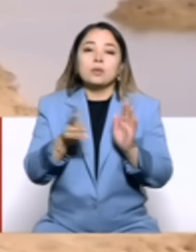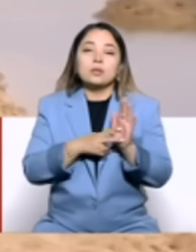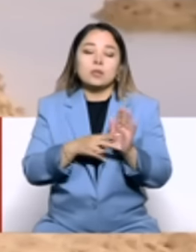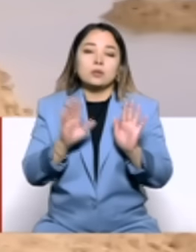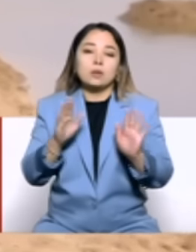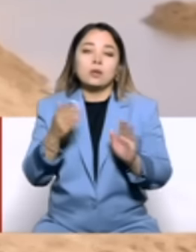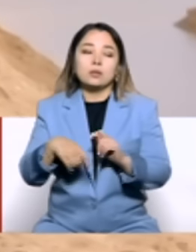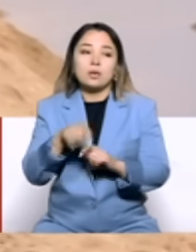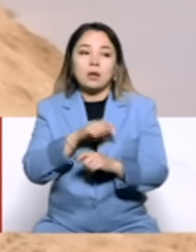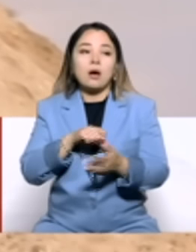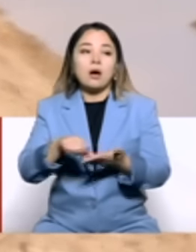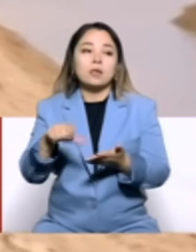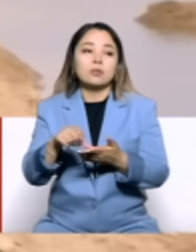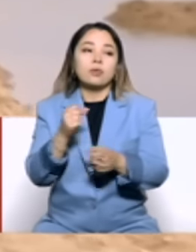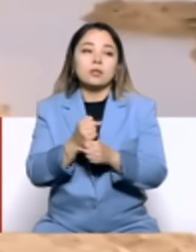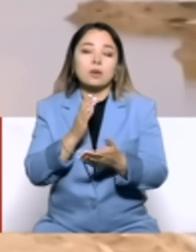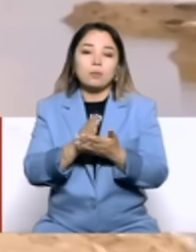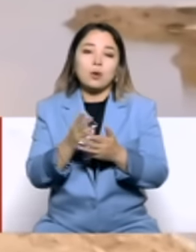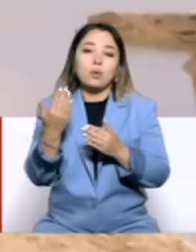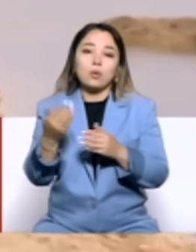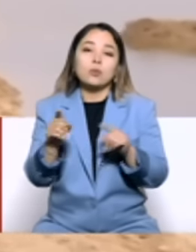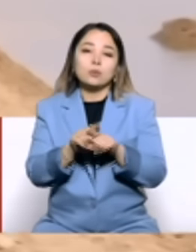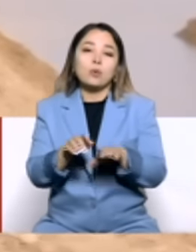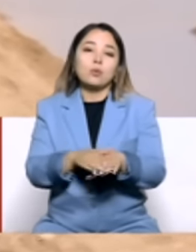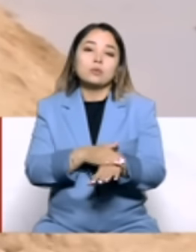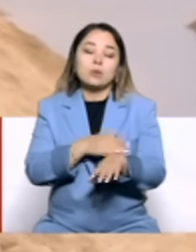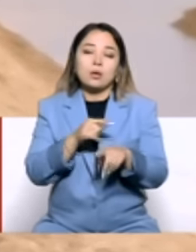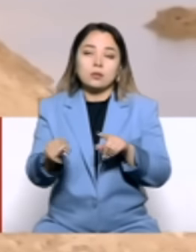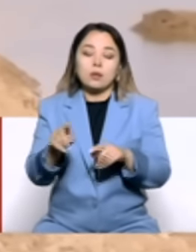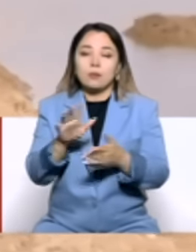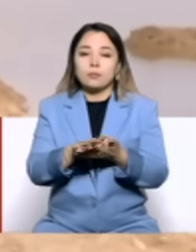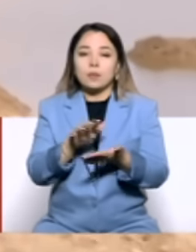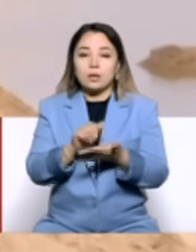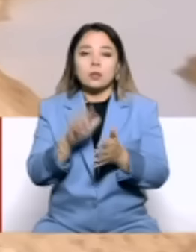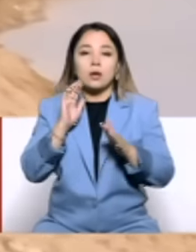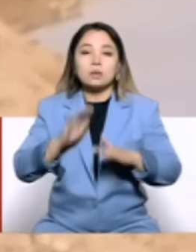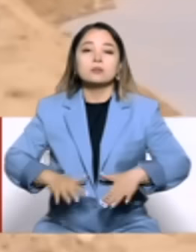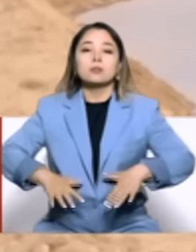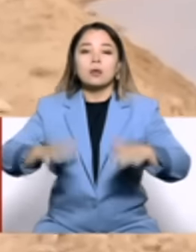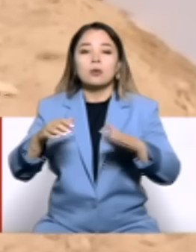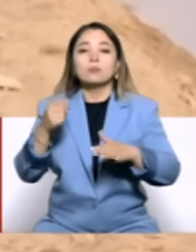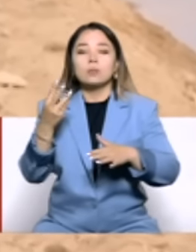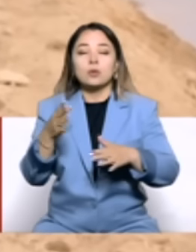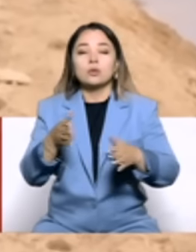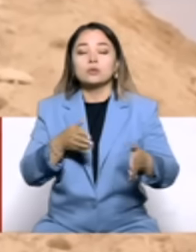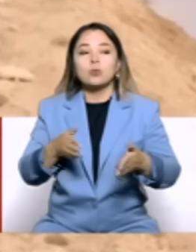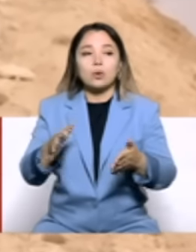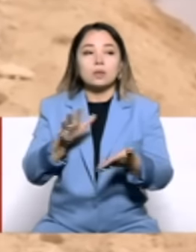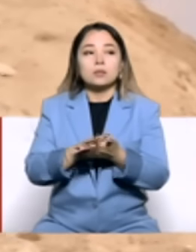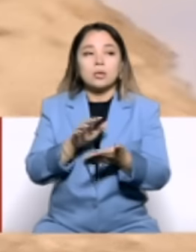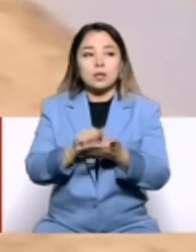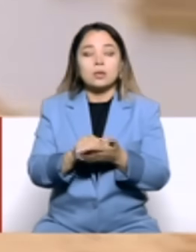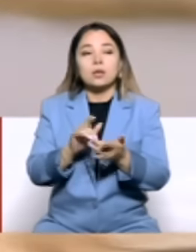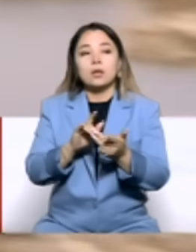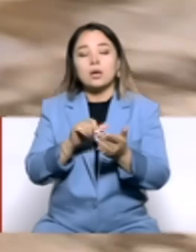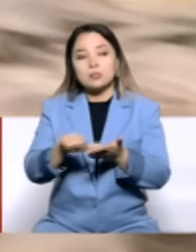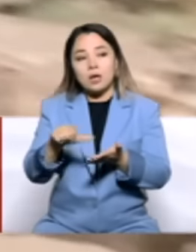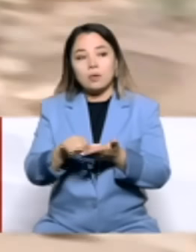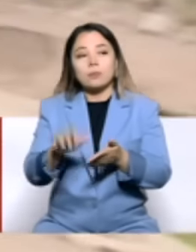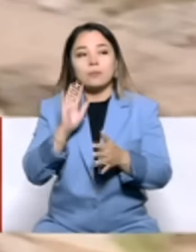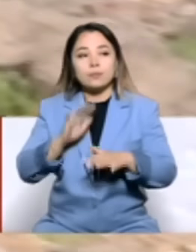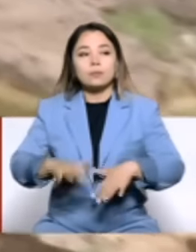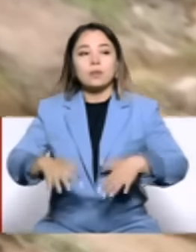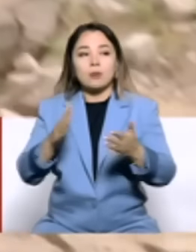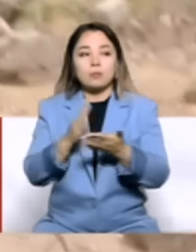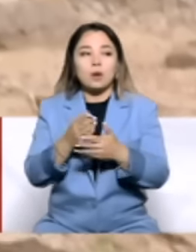шақырымына асфальт төселген еді. Алайда оның өзі ұзаққа бармады. Биылғы тасқын жолды бірнеше жерден бұзып, бетіндегі асфальтты шайып